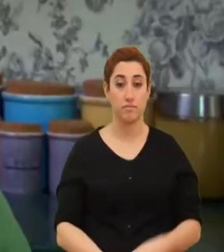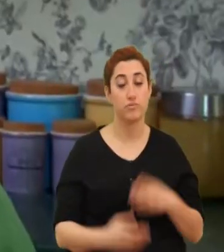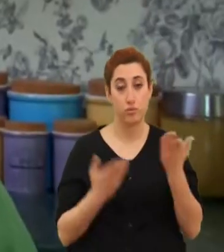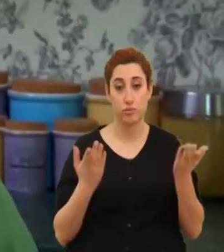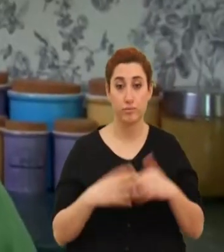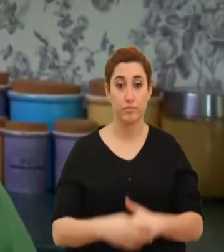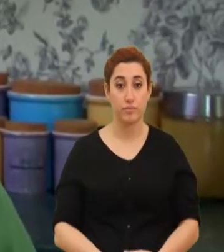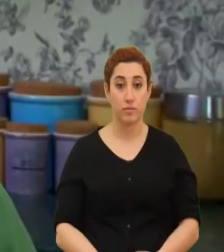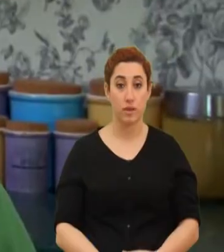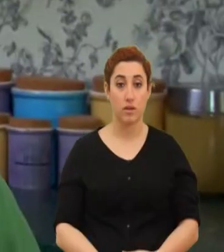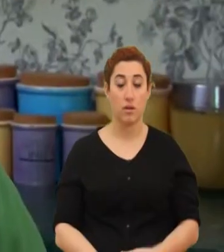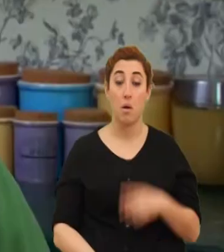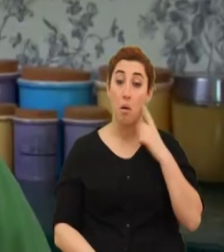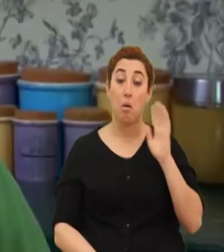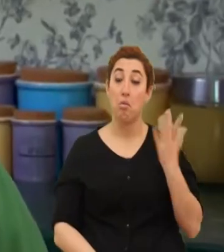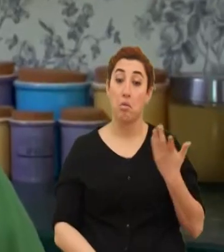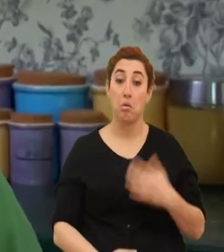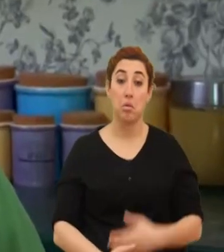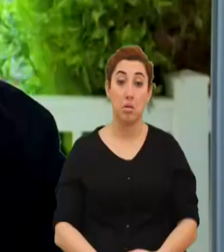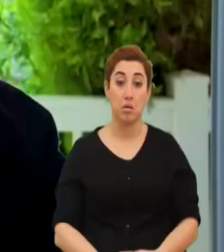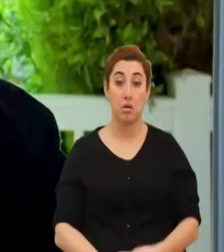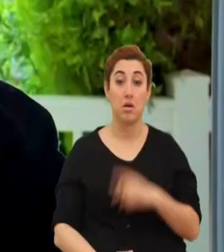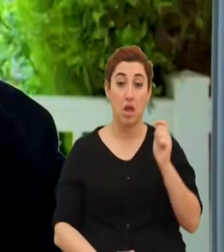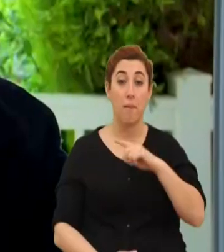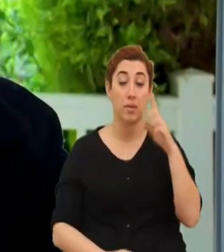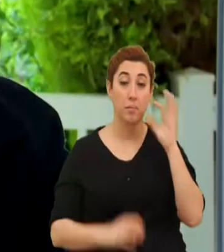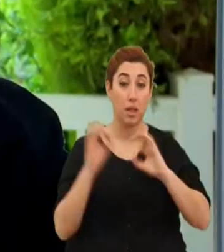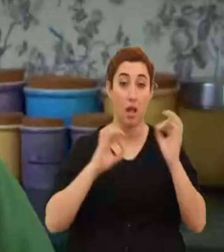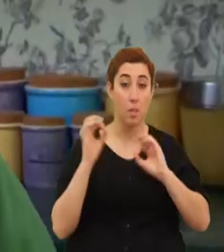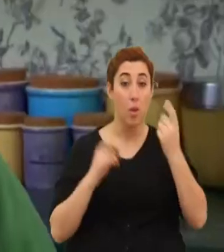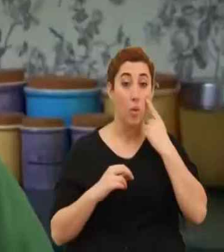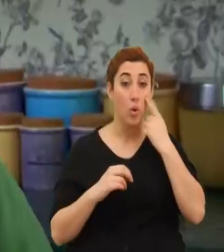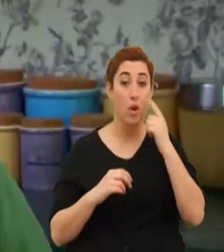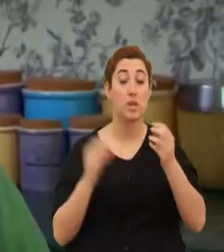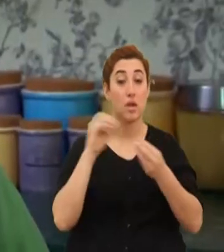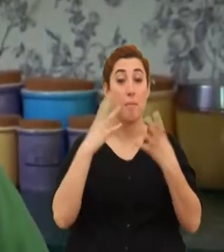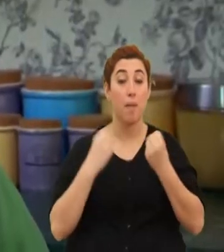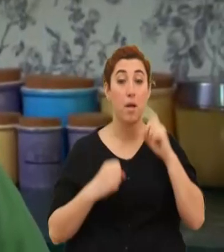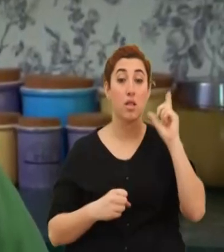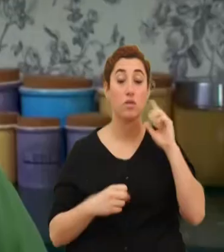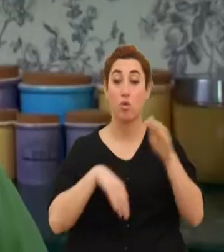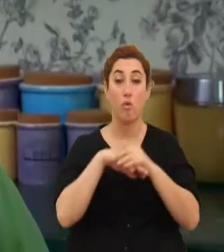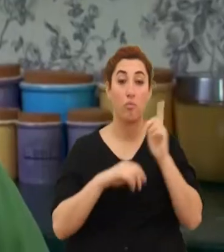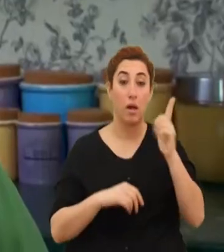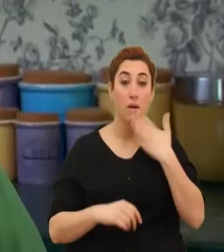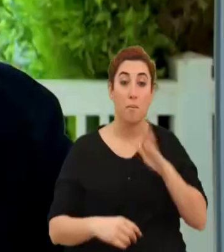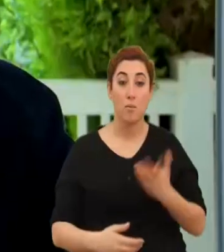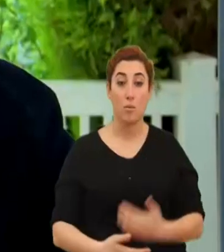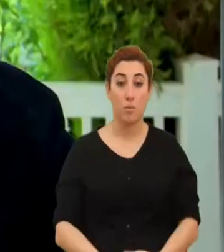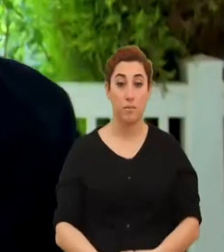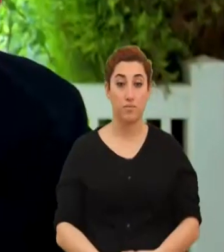İşte bu. Allah Allah ya. Yaptığın plana göre zaman mı gerekiyordu, kovulman gerek